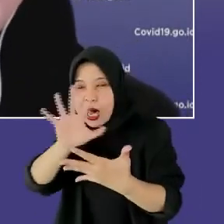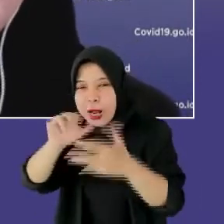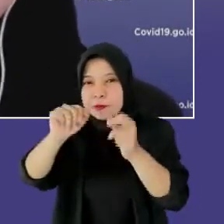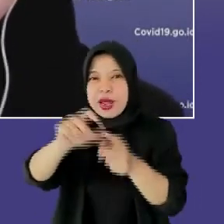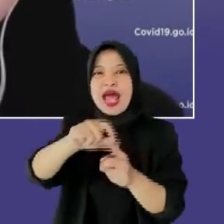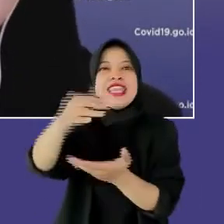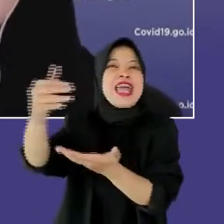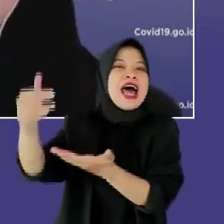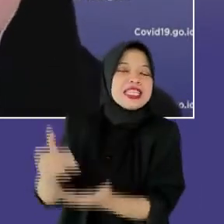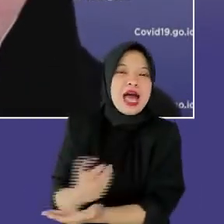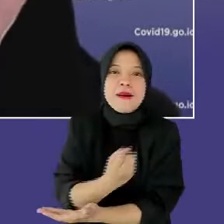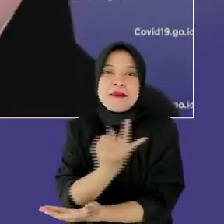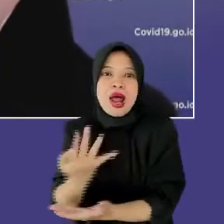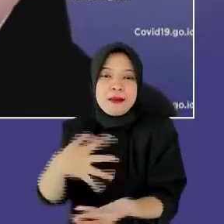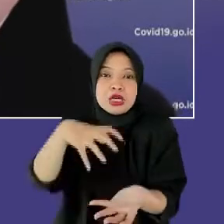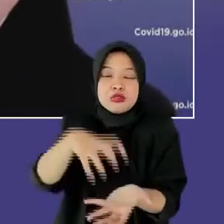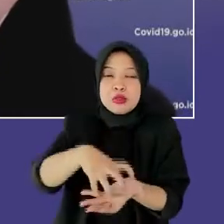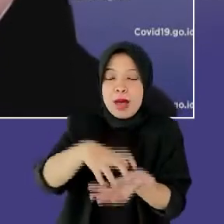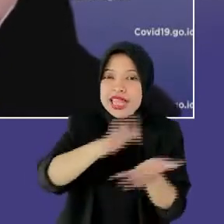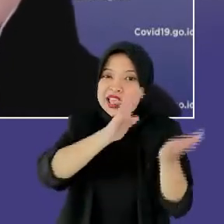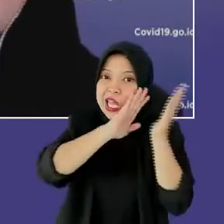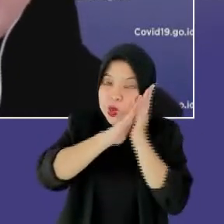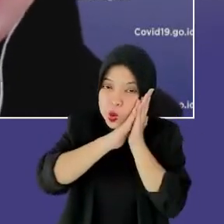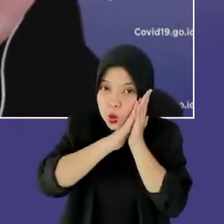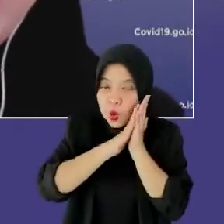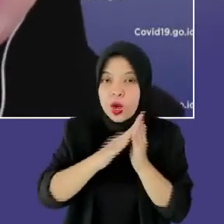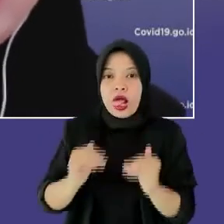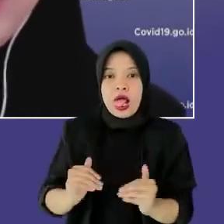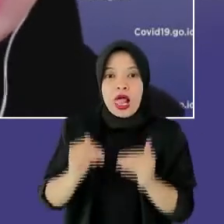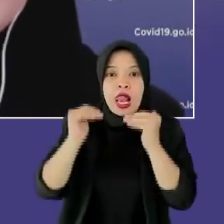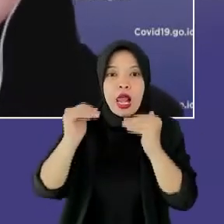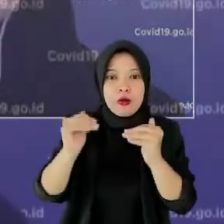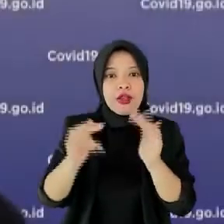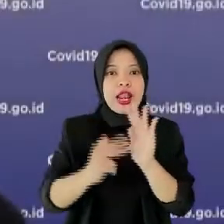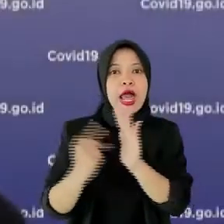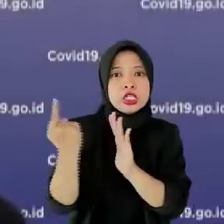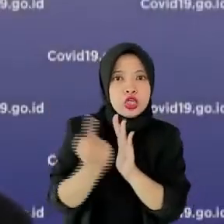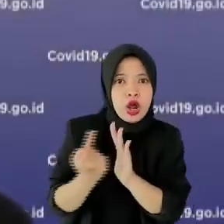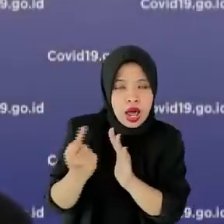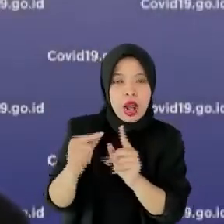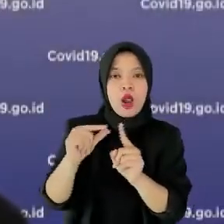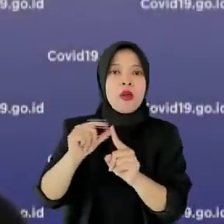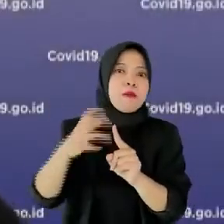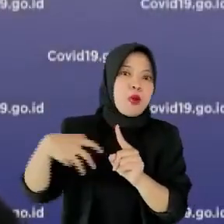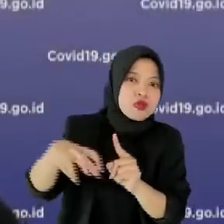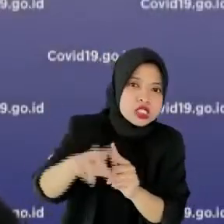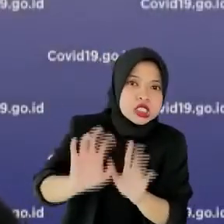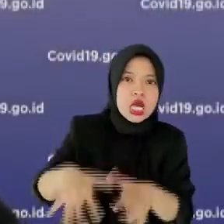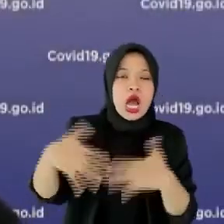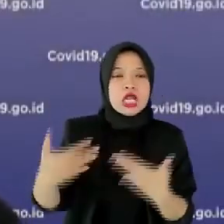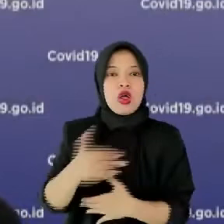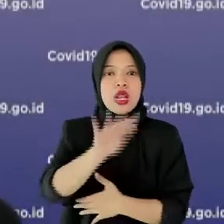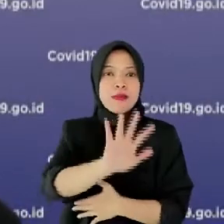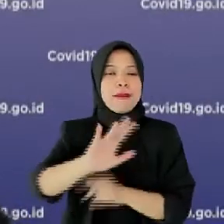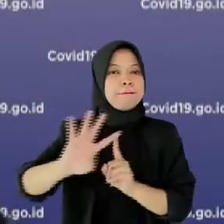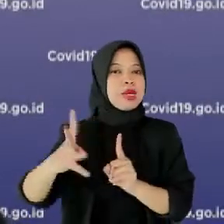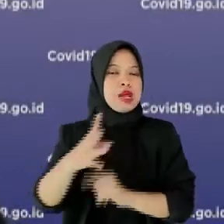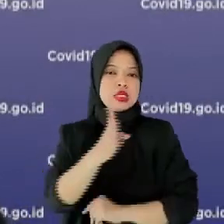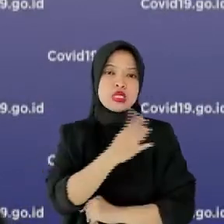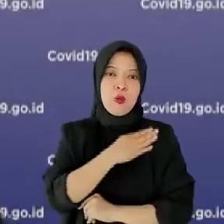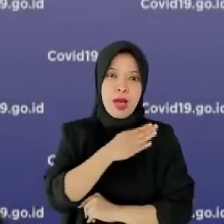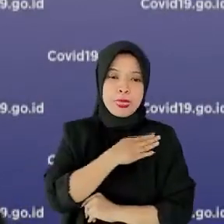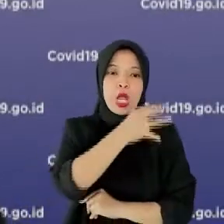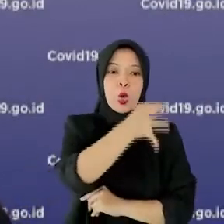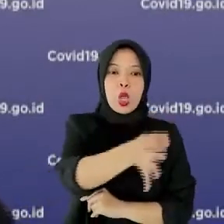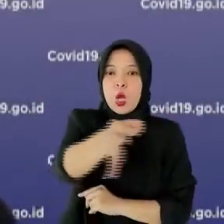Lula, bagaimana pergerakan BOR yang ada di levelnya nasional, provinsi, kemudian ke 514 kabupaten